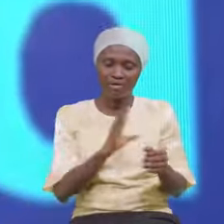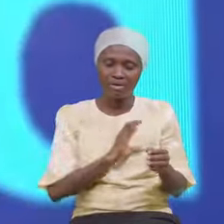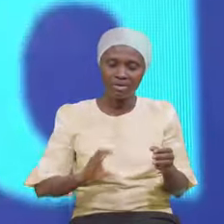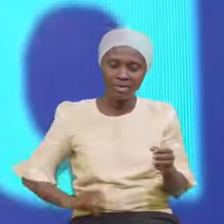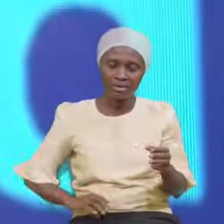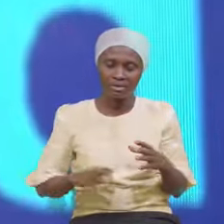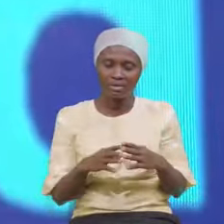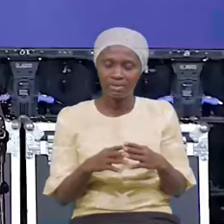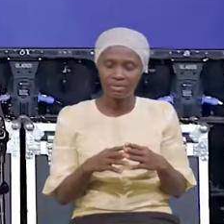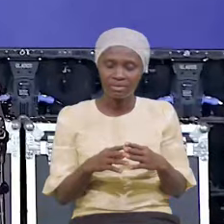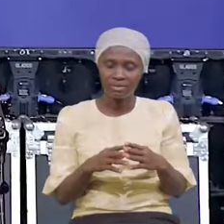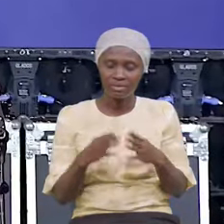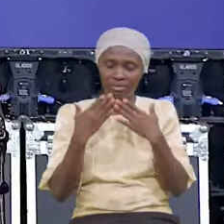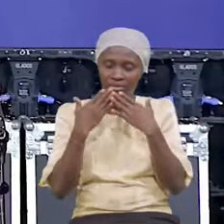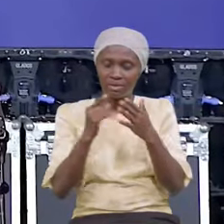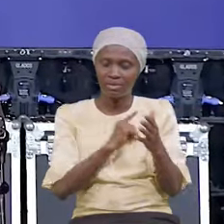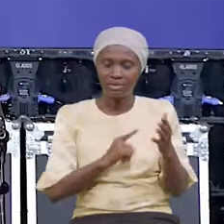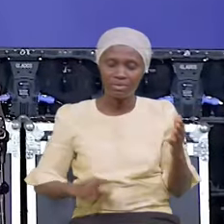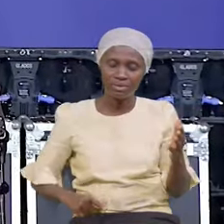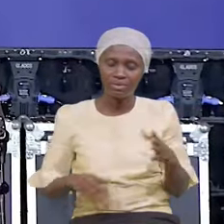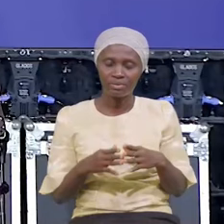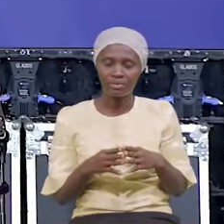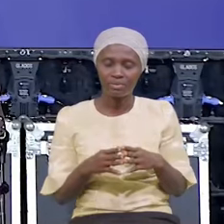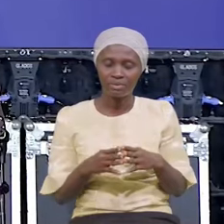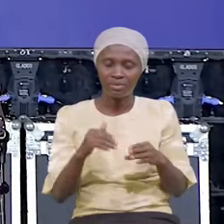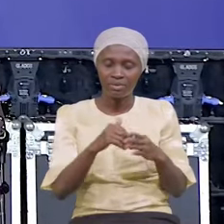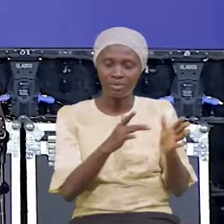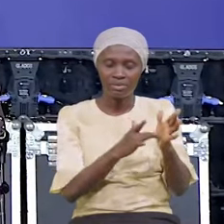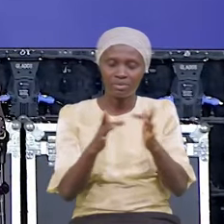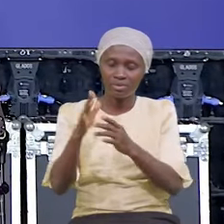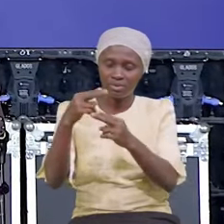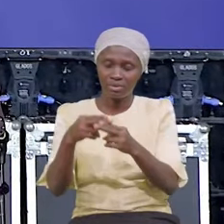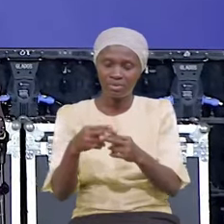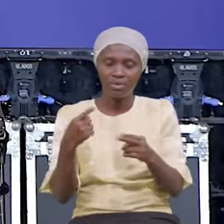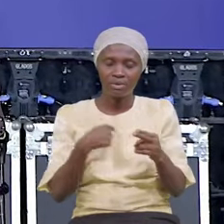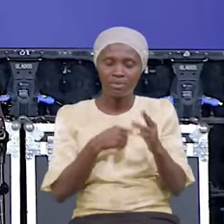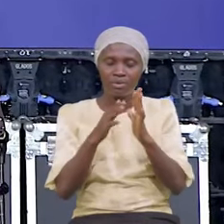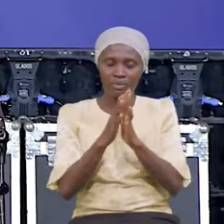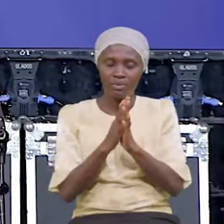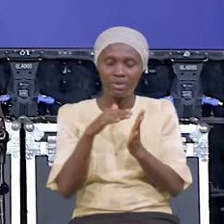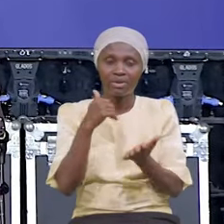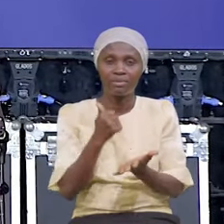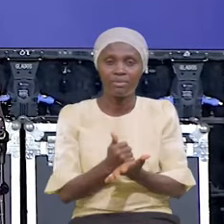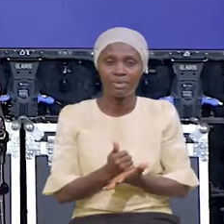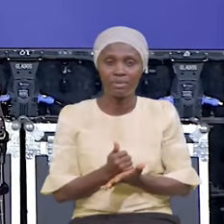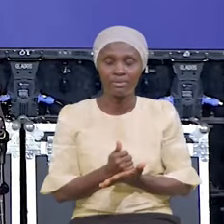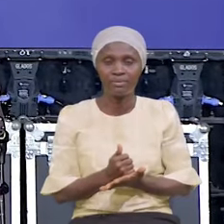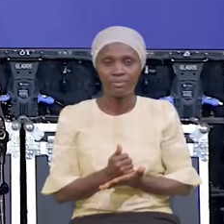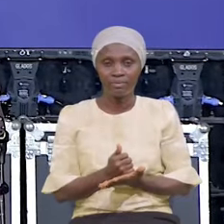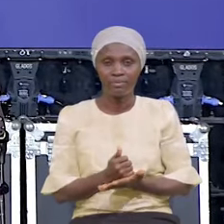శక్తిని ప్రత్యక్షపరచండి. Thank you Lord. వందనములు ప్రభువా. Jesus name we pray. యేసు